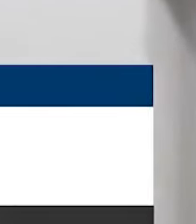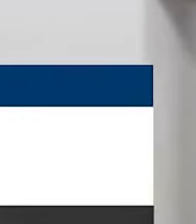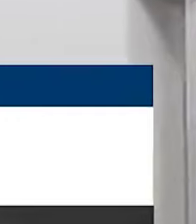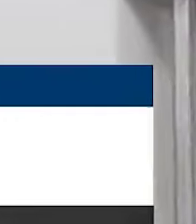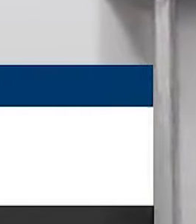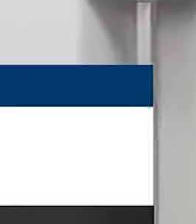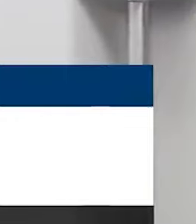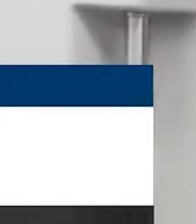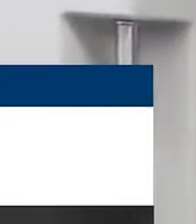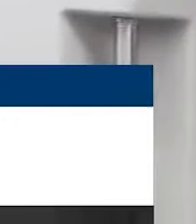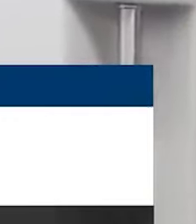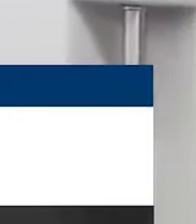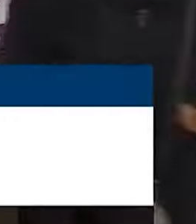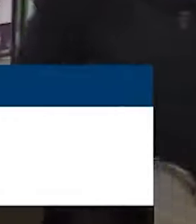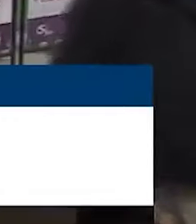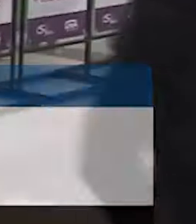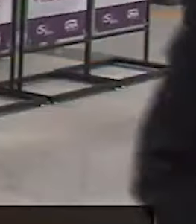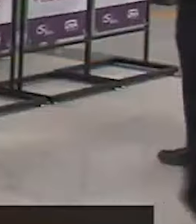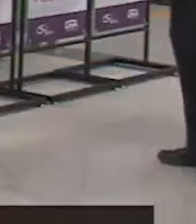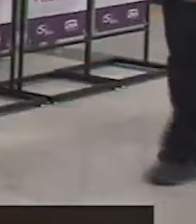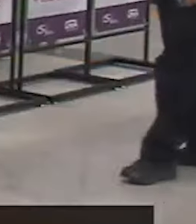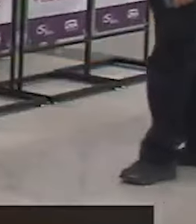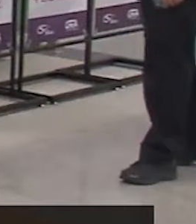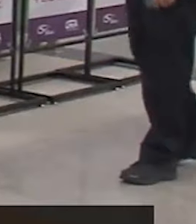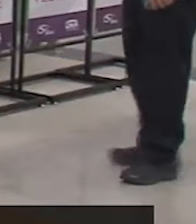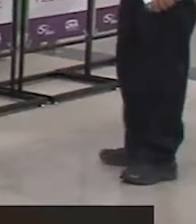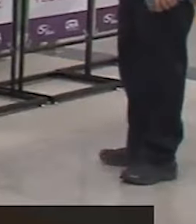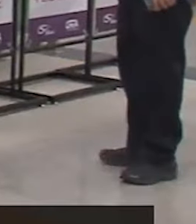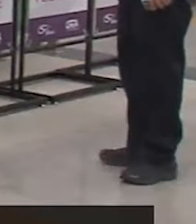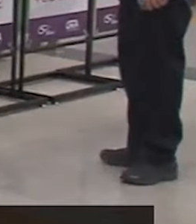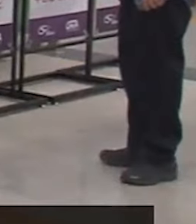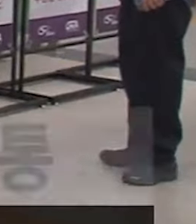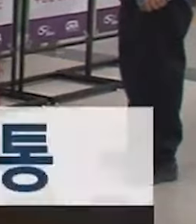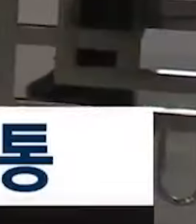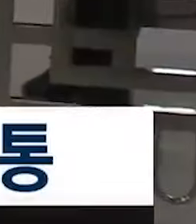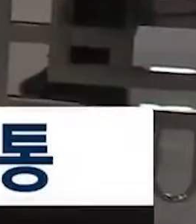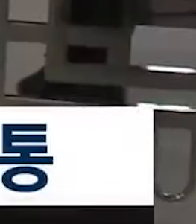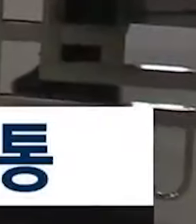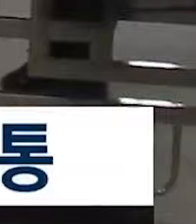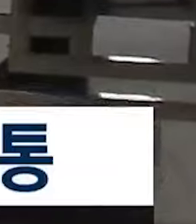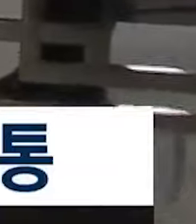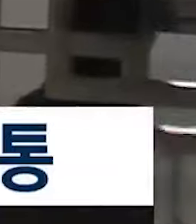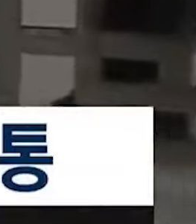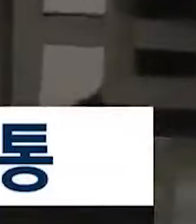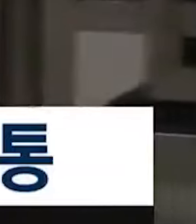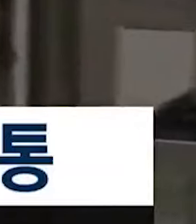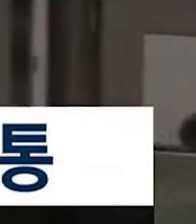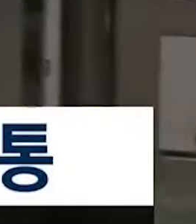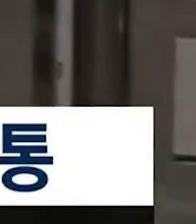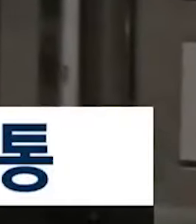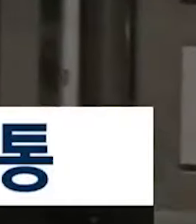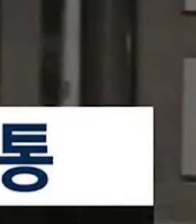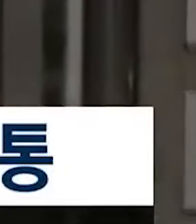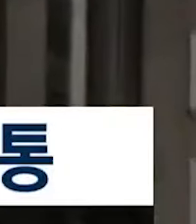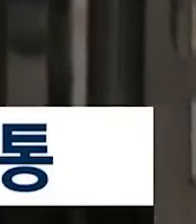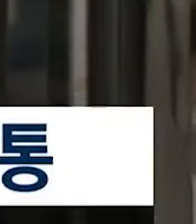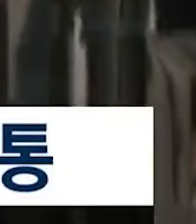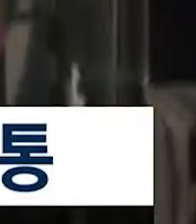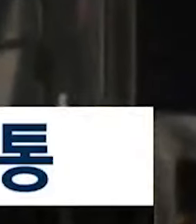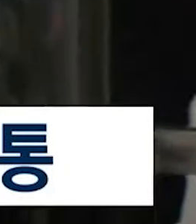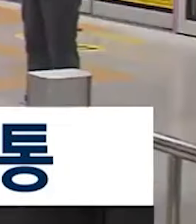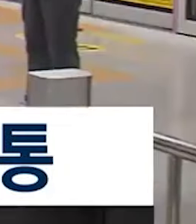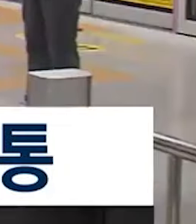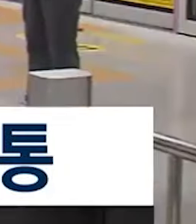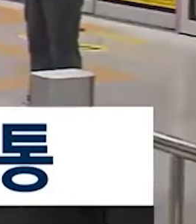일찍 새벽 3시부터 출발해서 수서역과 성남역, 동탄역 구간 GTX-A 운행이